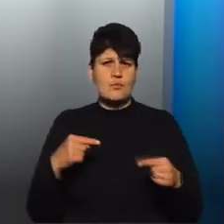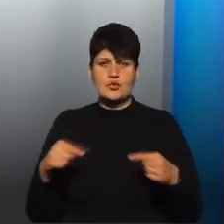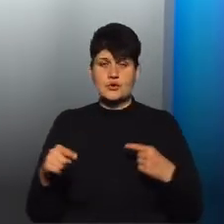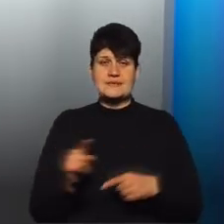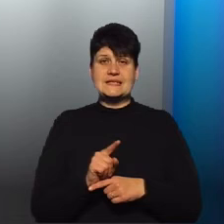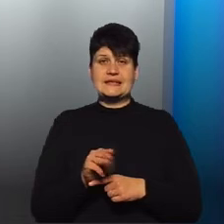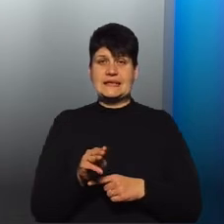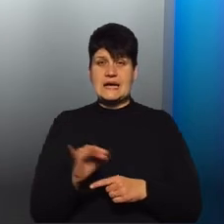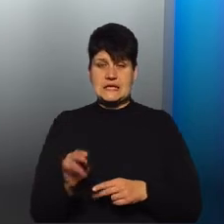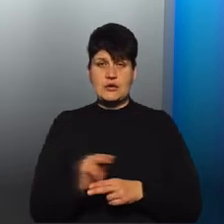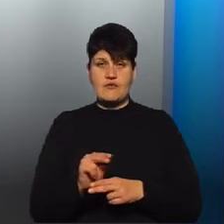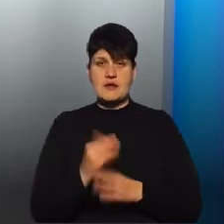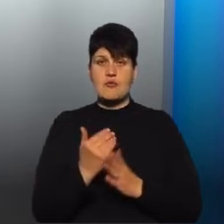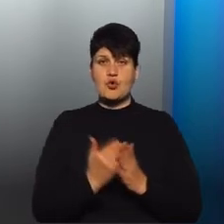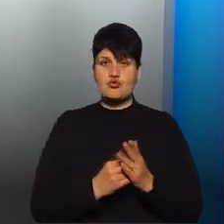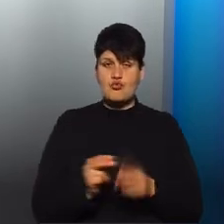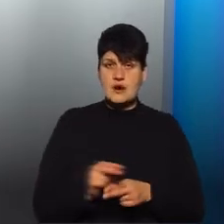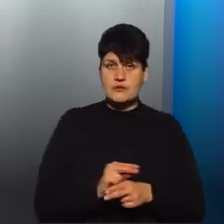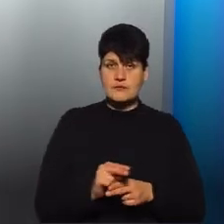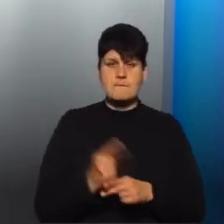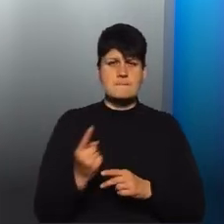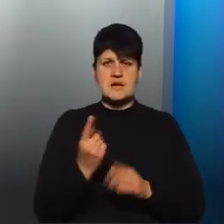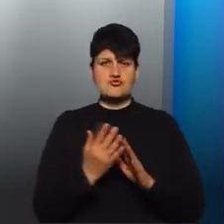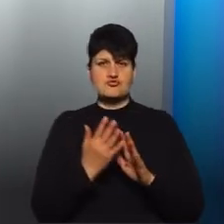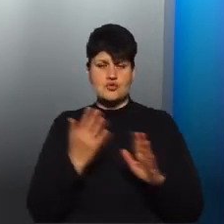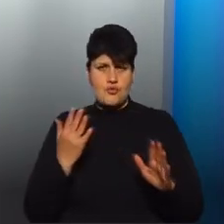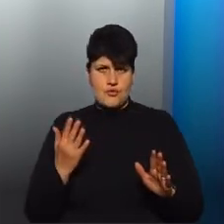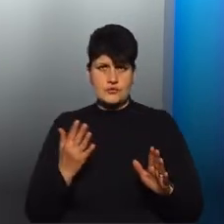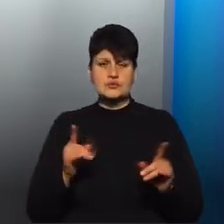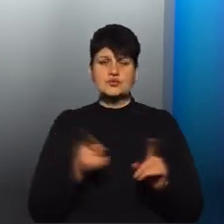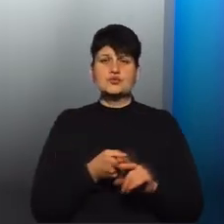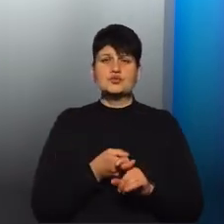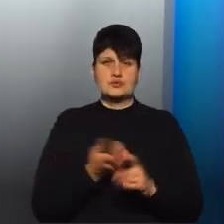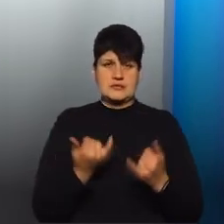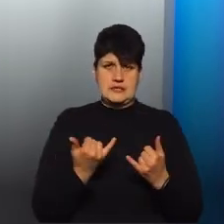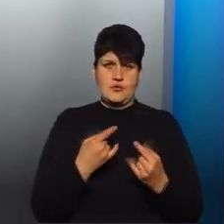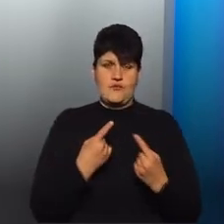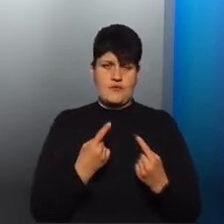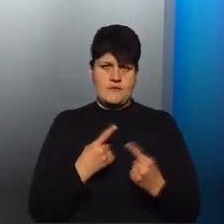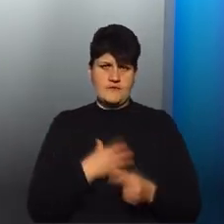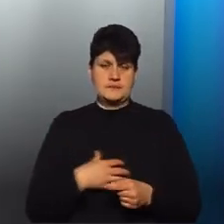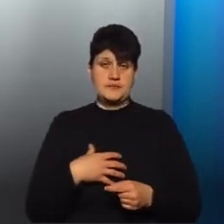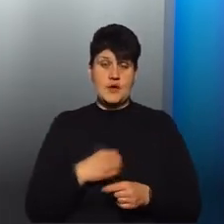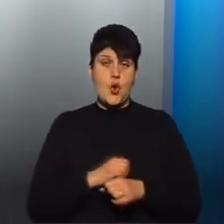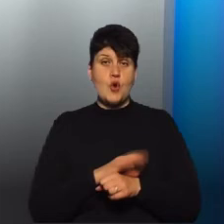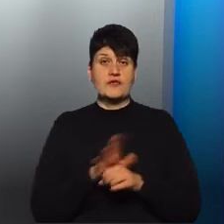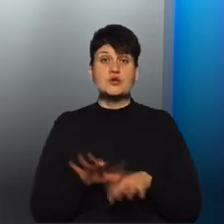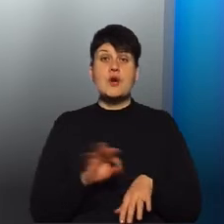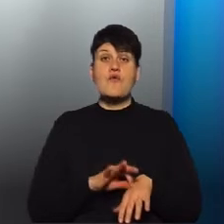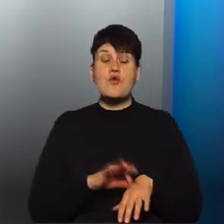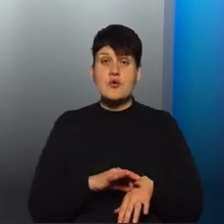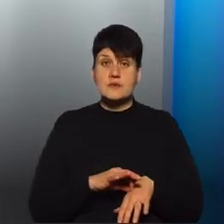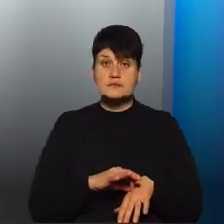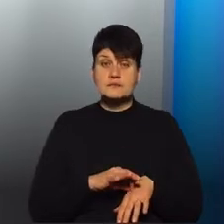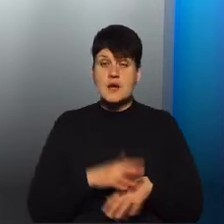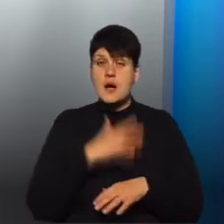і в протоколі лікування, першочергово, навіть, що стосується, от ми зараз, так, дуже актуально, коронавірусна хвороба, так, все-таки, багато